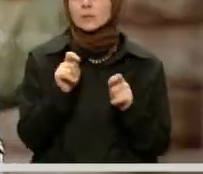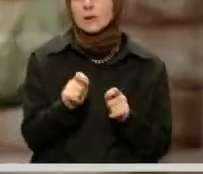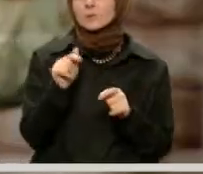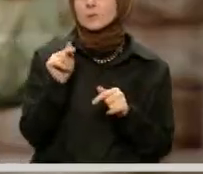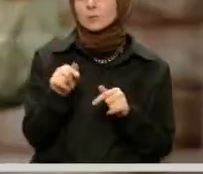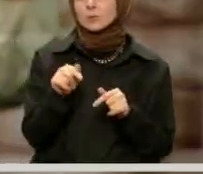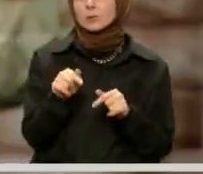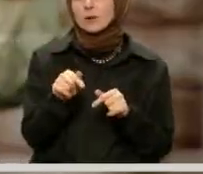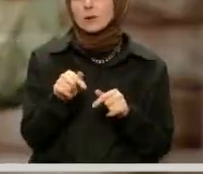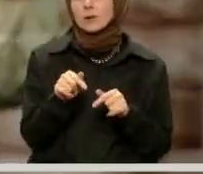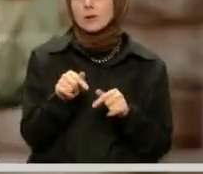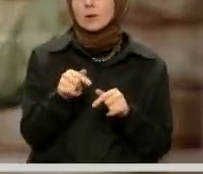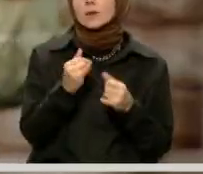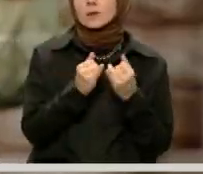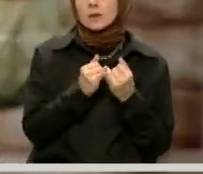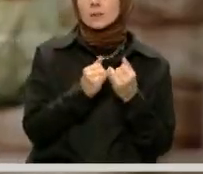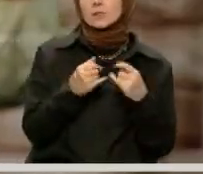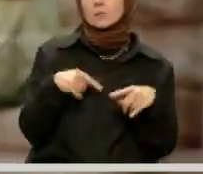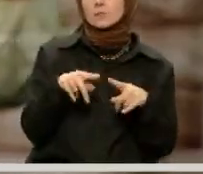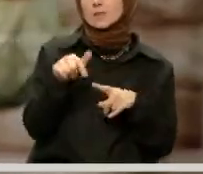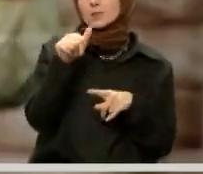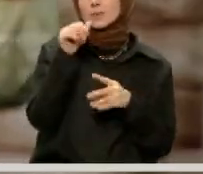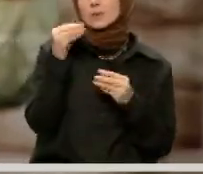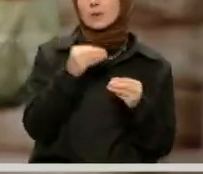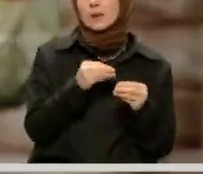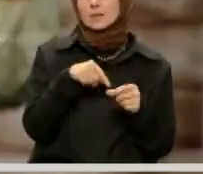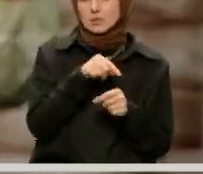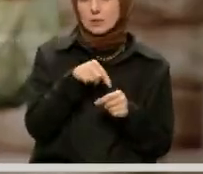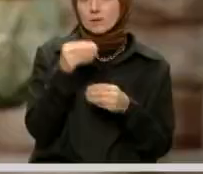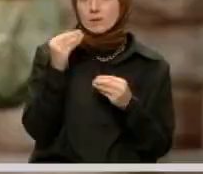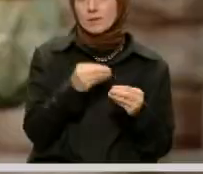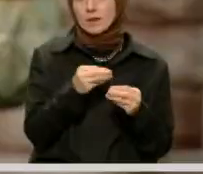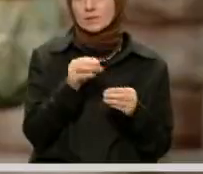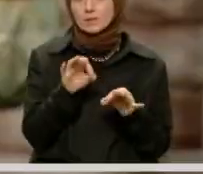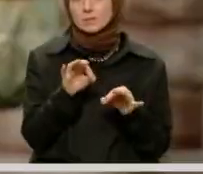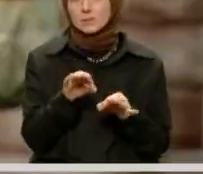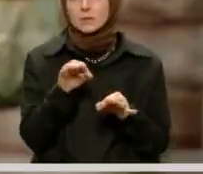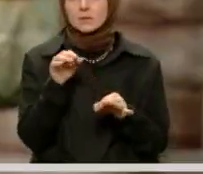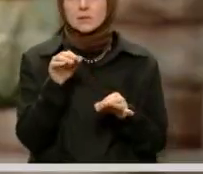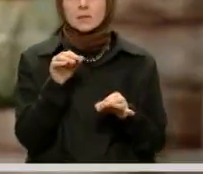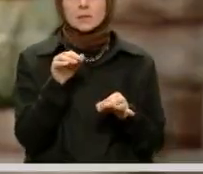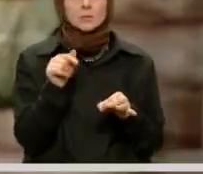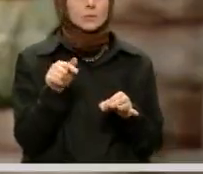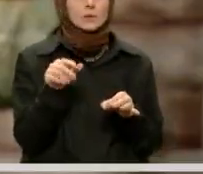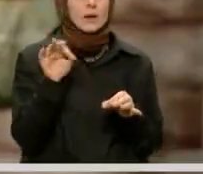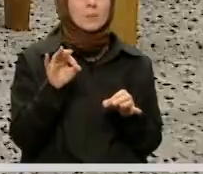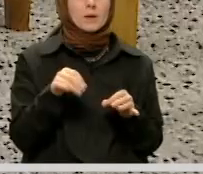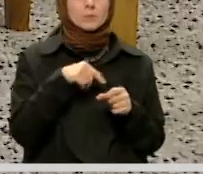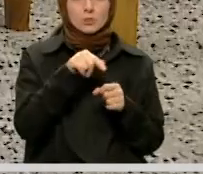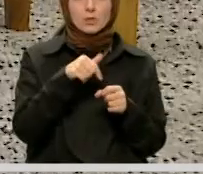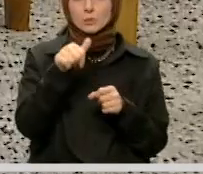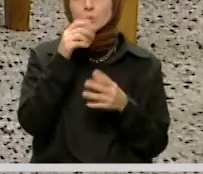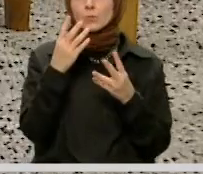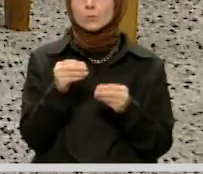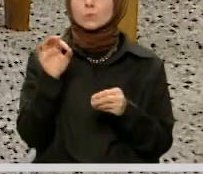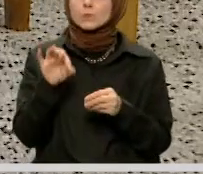burada kardeşlerimiz bize su ikram ederlerdi, çay ikram ederlerdi. Burada bardağımız eksik olmazdı. Şu an yok.